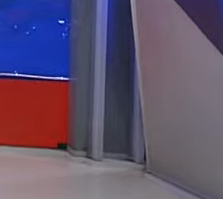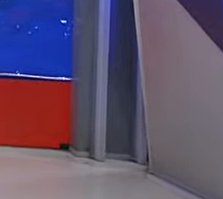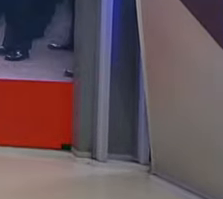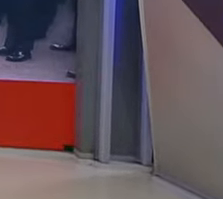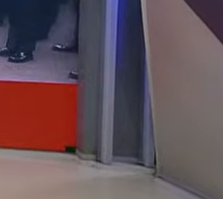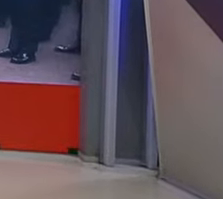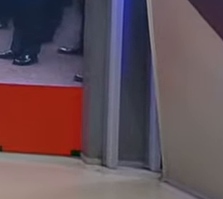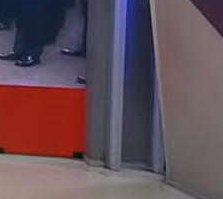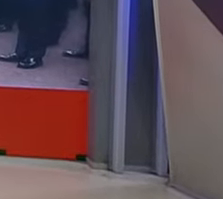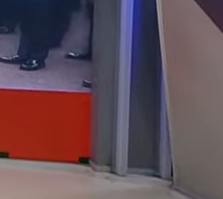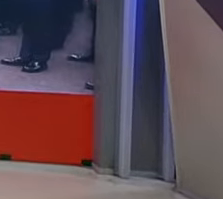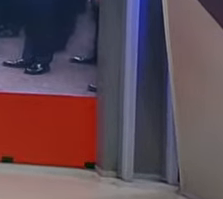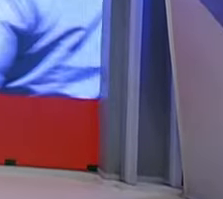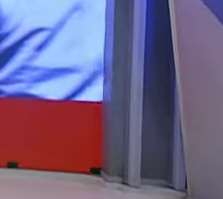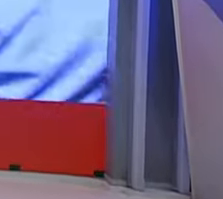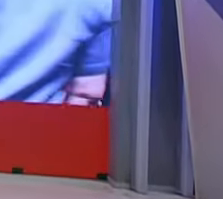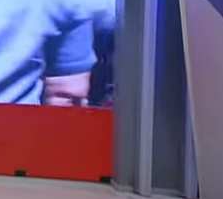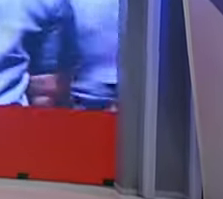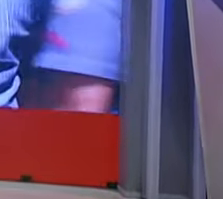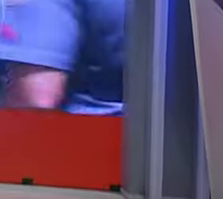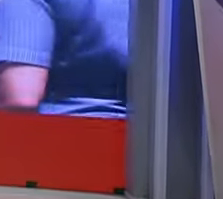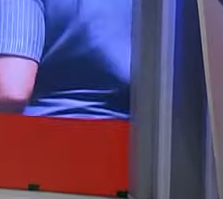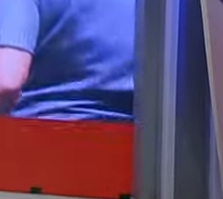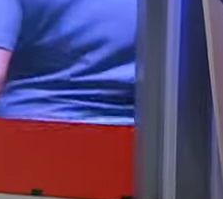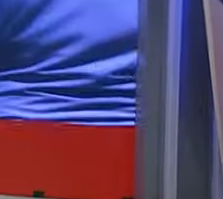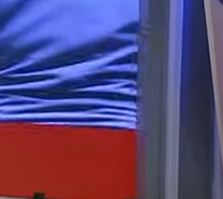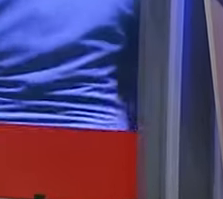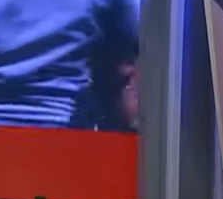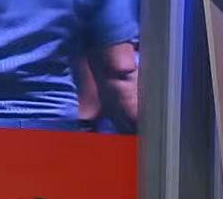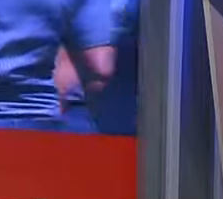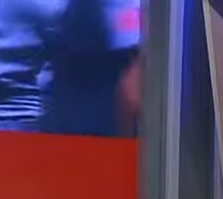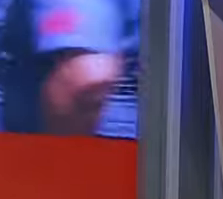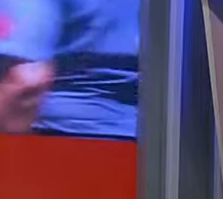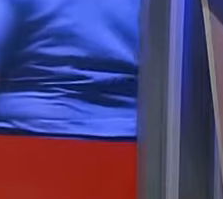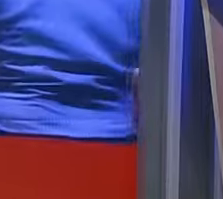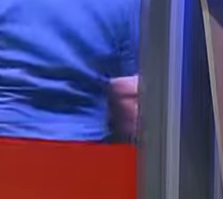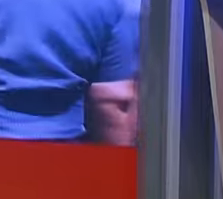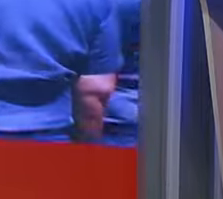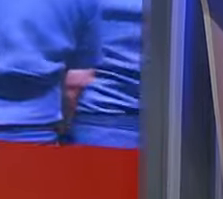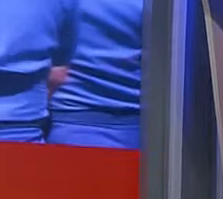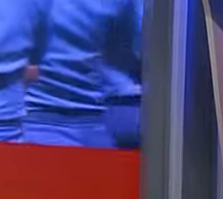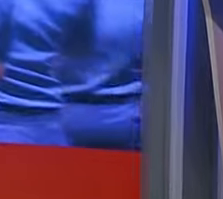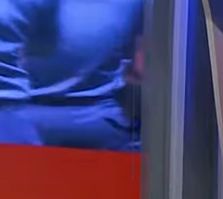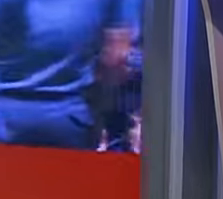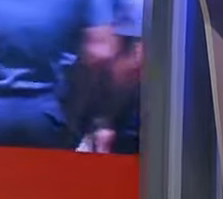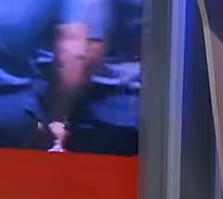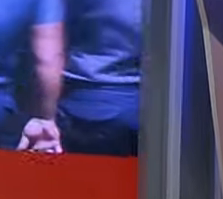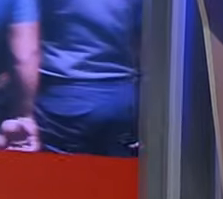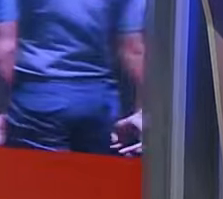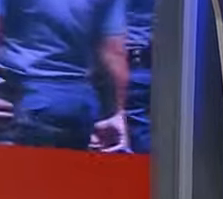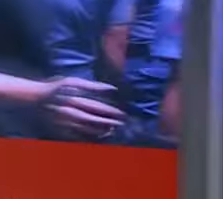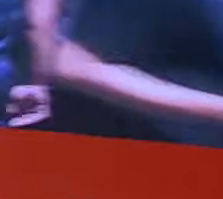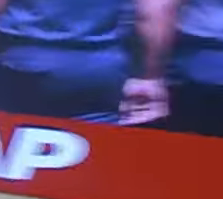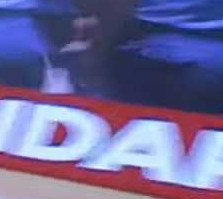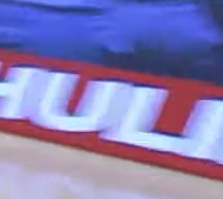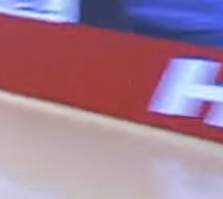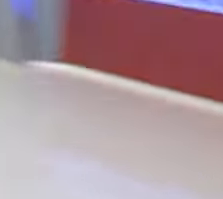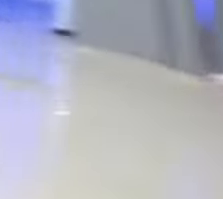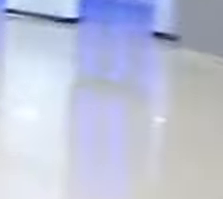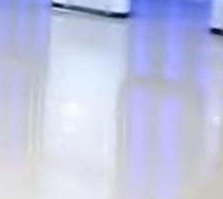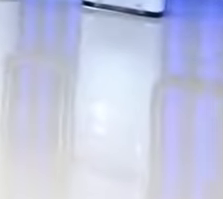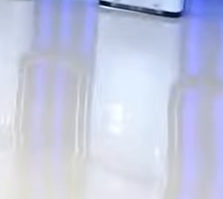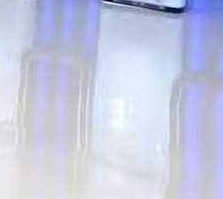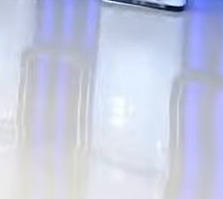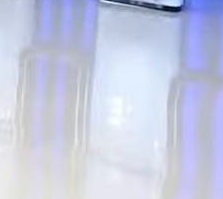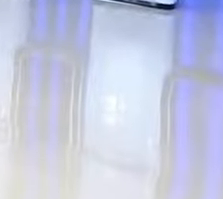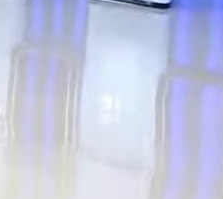13 tauhan ng CIDG-NCR sinibak sa pwesto dahil umano sa huli dat. Tuloy-tuloy